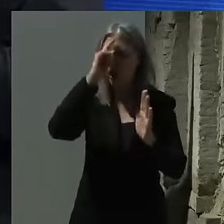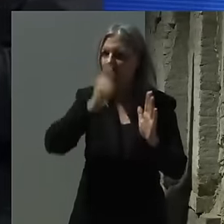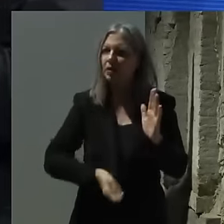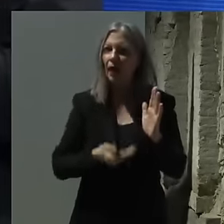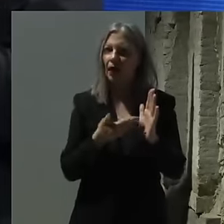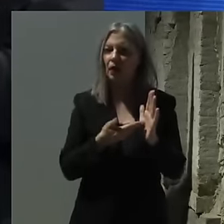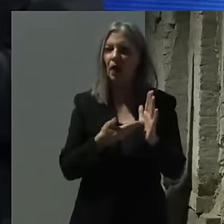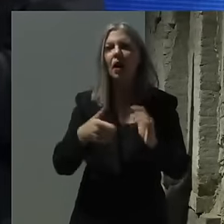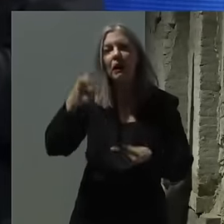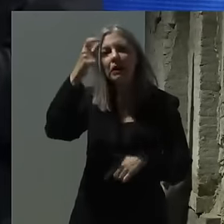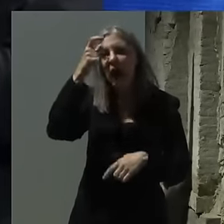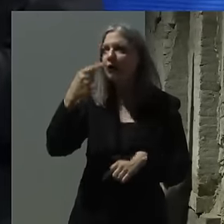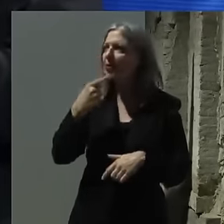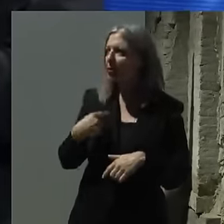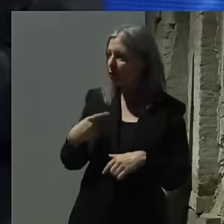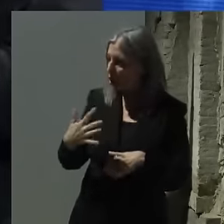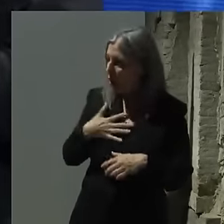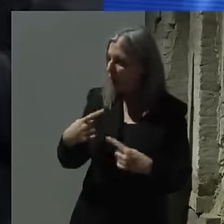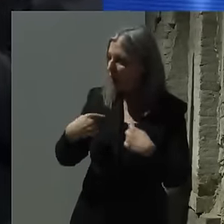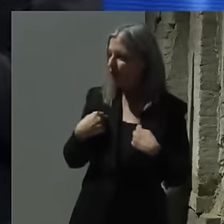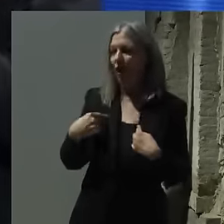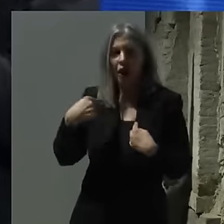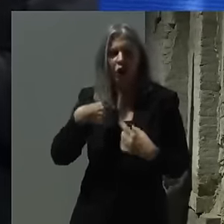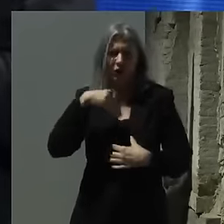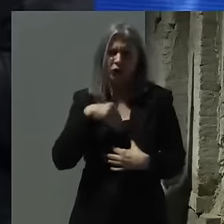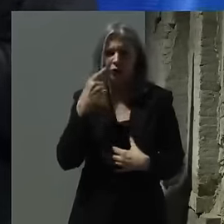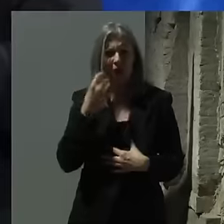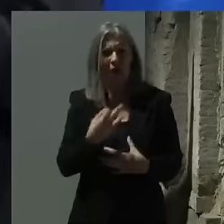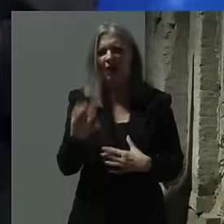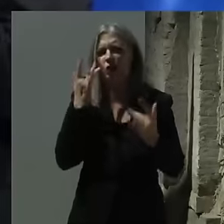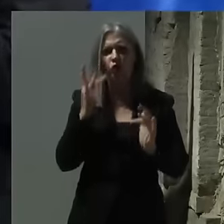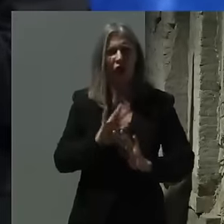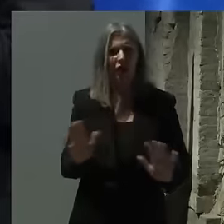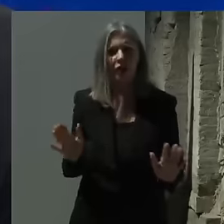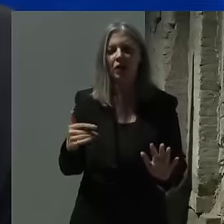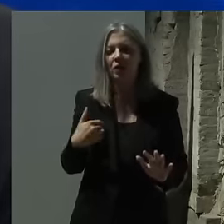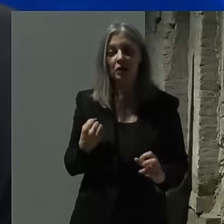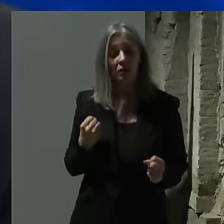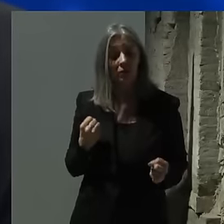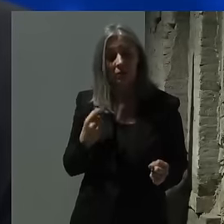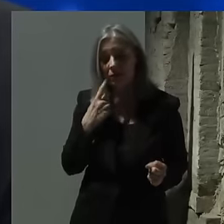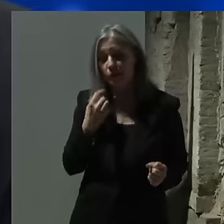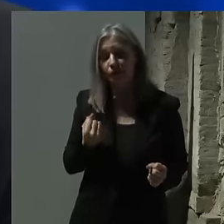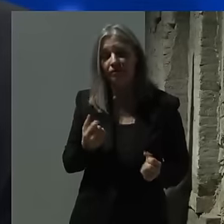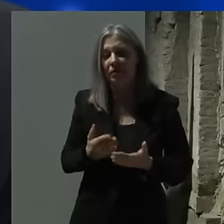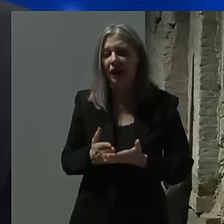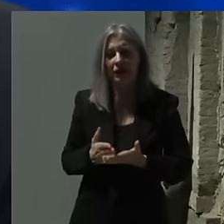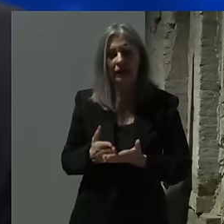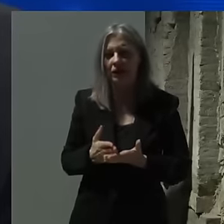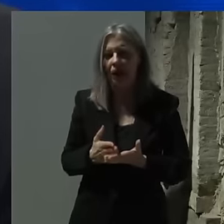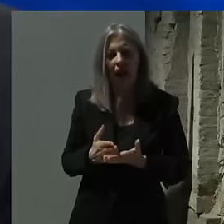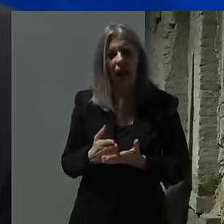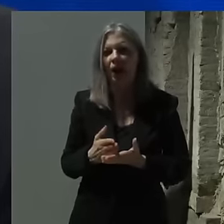diceva che ero colpevole, io dentro di me ero innocente, allora resisti perché la